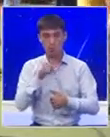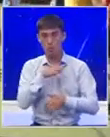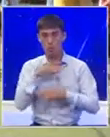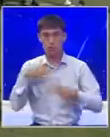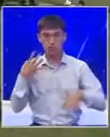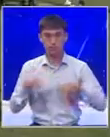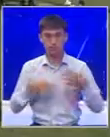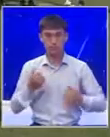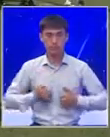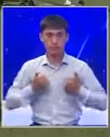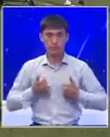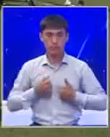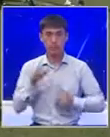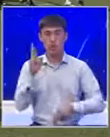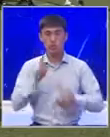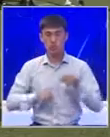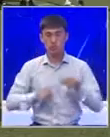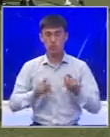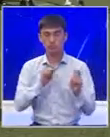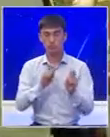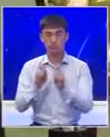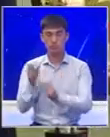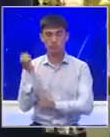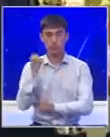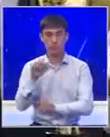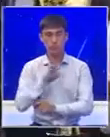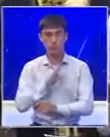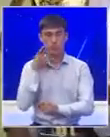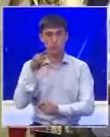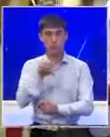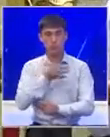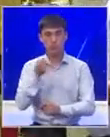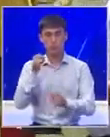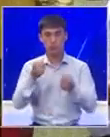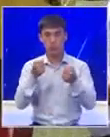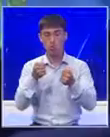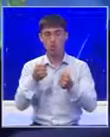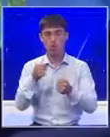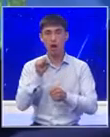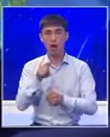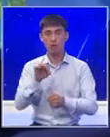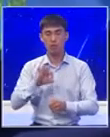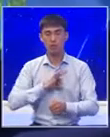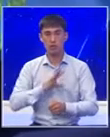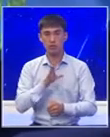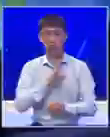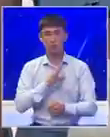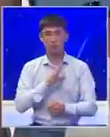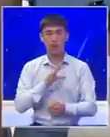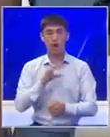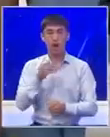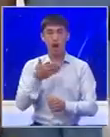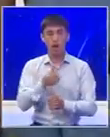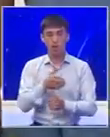төктік. Жарыс соңында жеңімпаздар мен жүлдегерлер марапатталды. Алматы облысының спортшылары кубок және алтын медальға ие болды. Ал